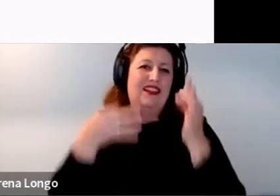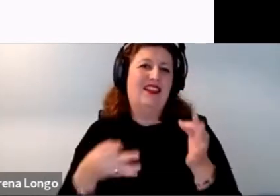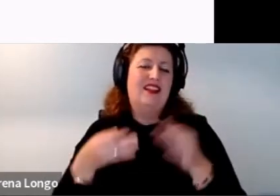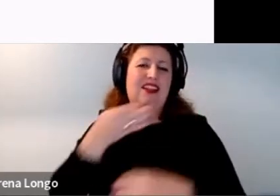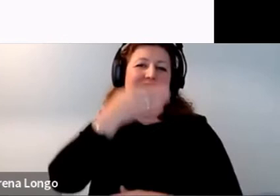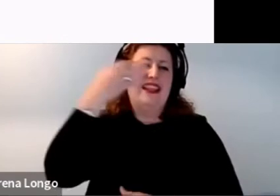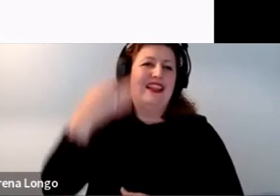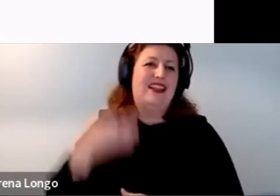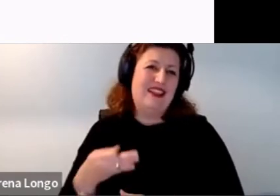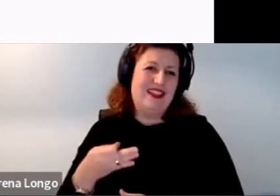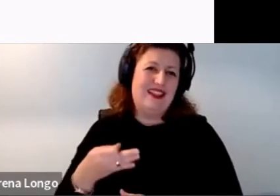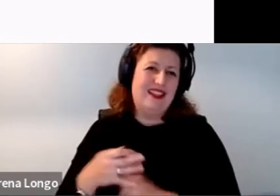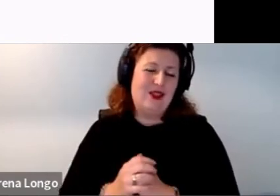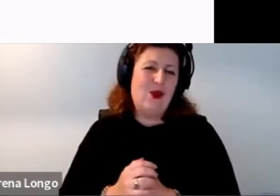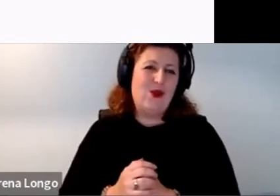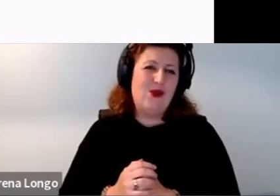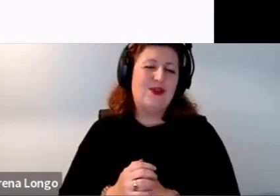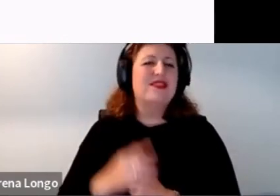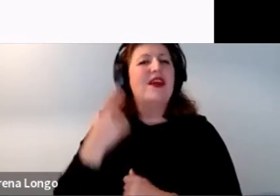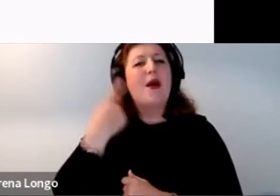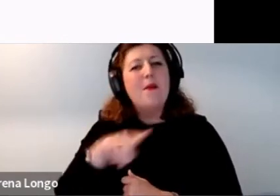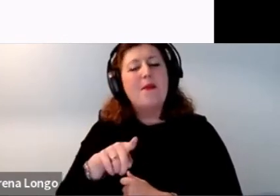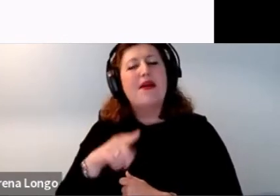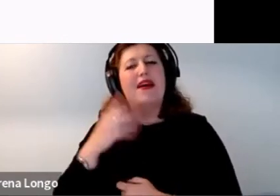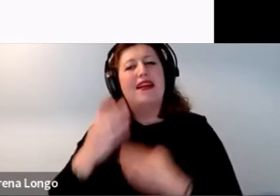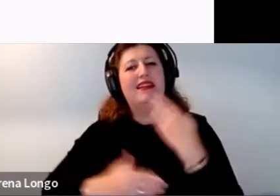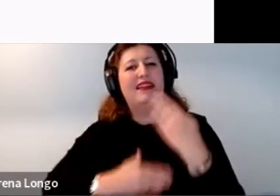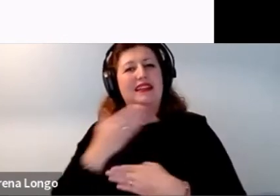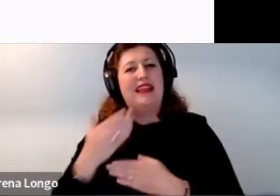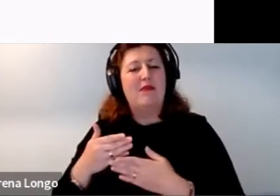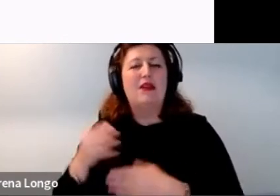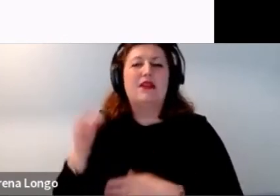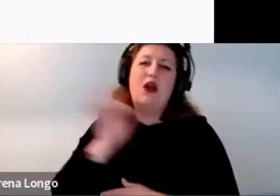soggetti affetti appunto da disabilità.